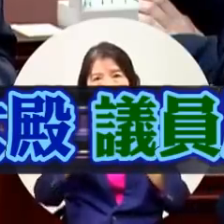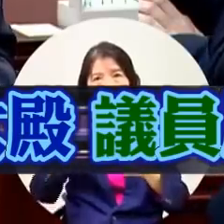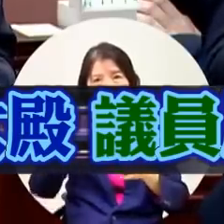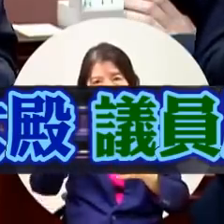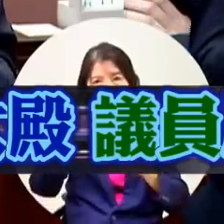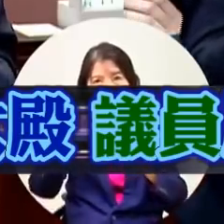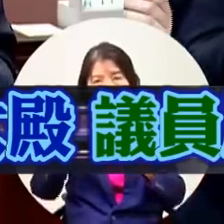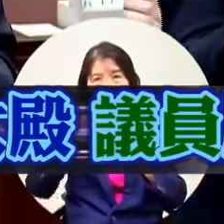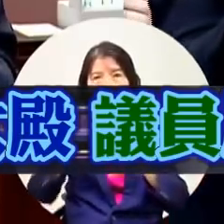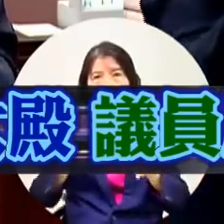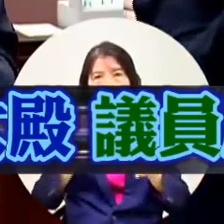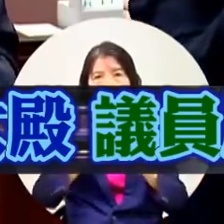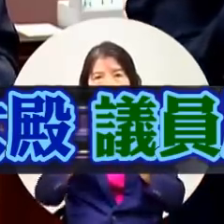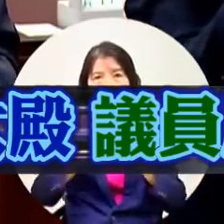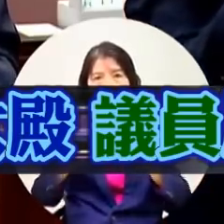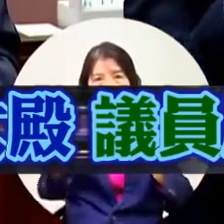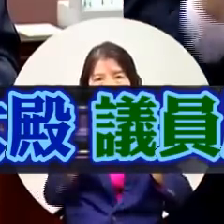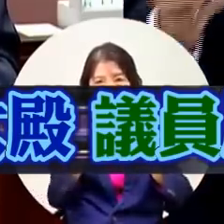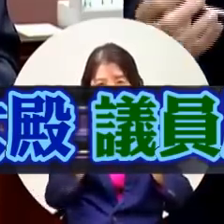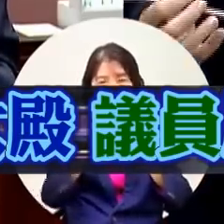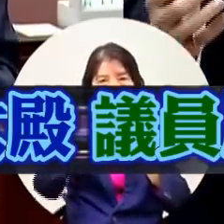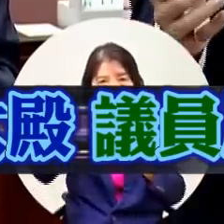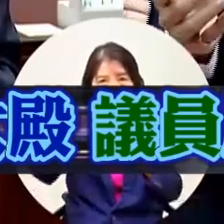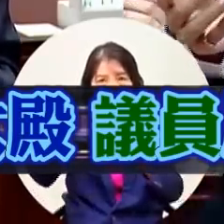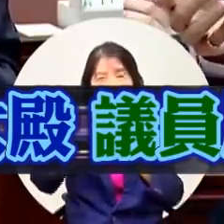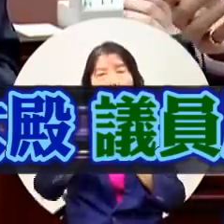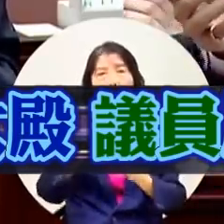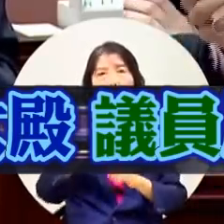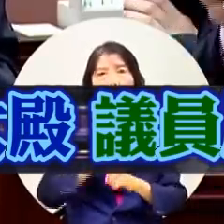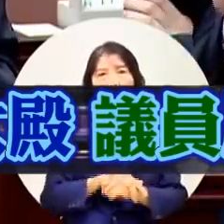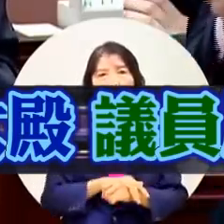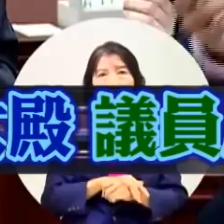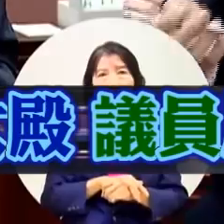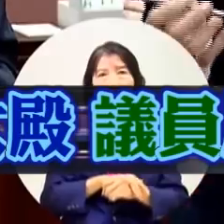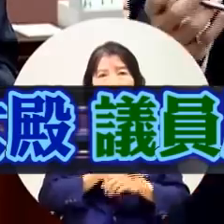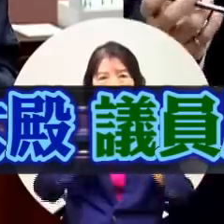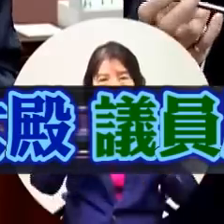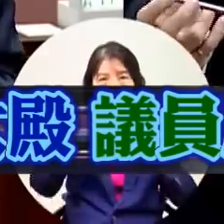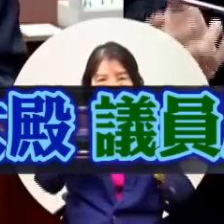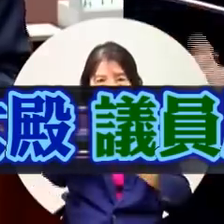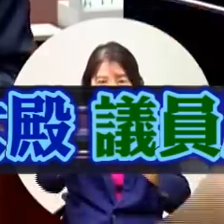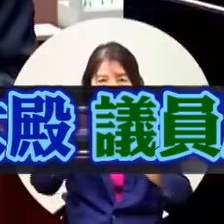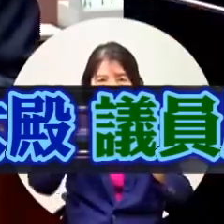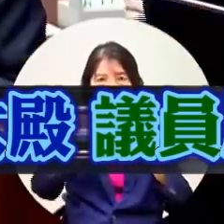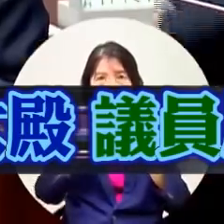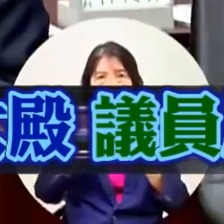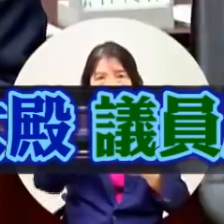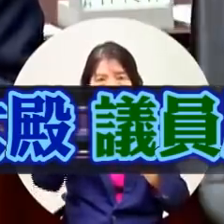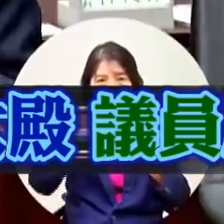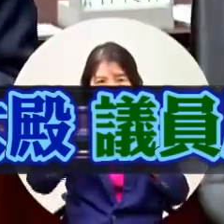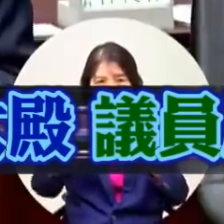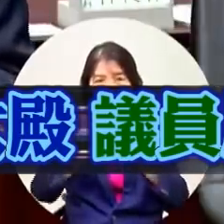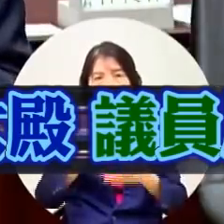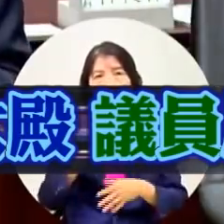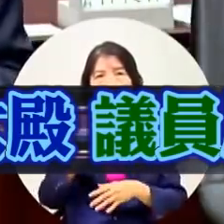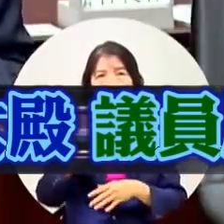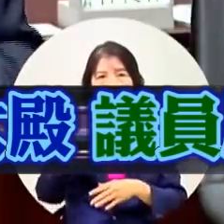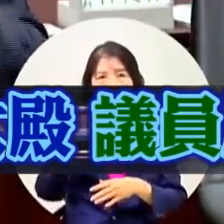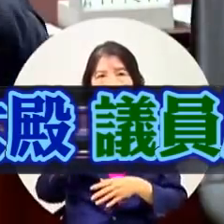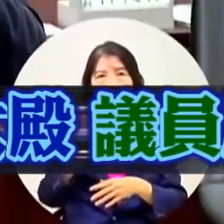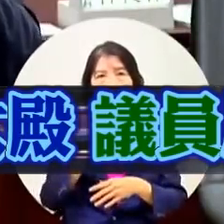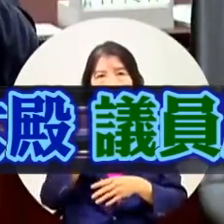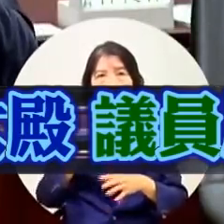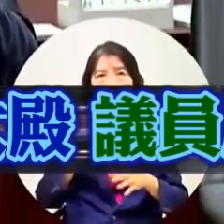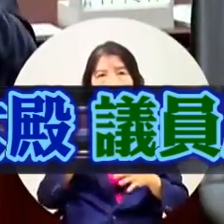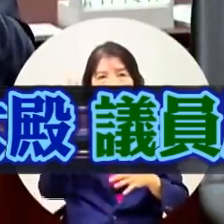们社会迁入的人口是持续增加的。 总体减少300，对不对？现在统计数字。好，市长，我要给你提醒。你曾